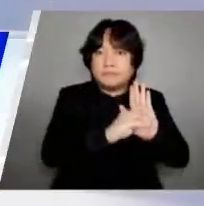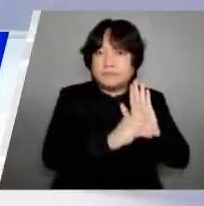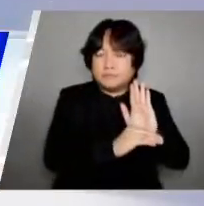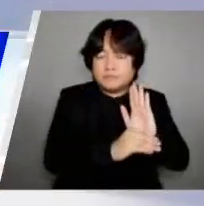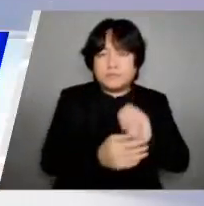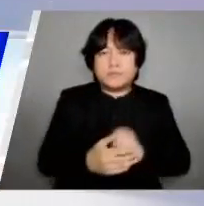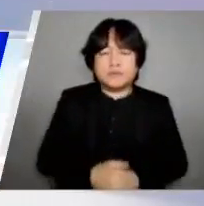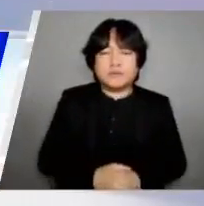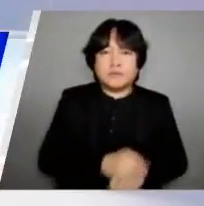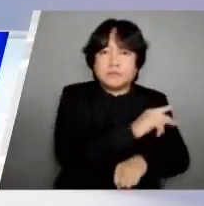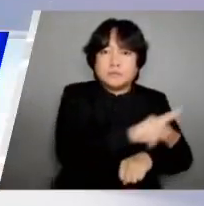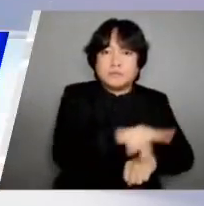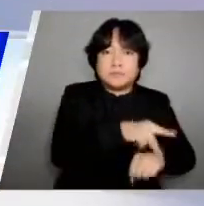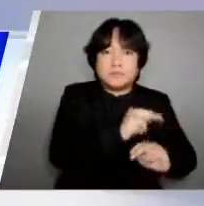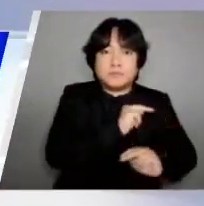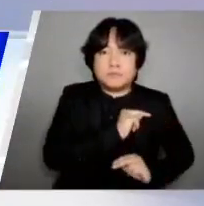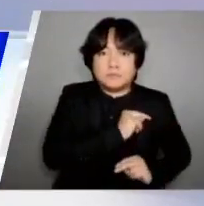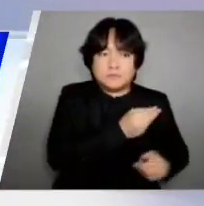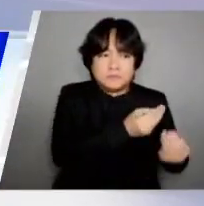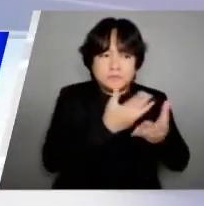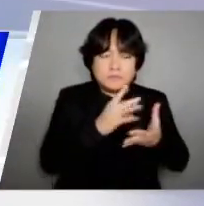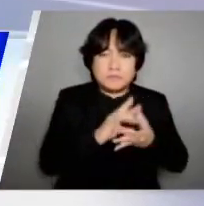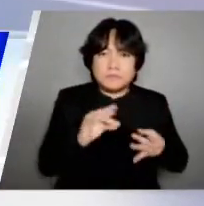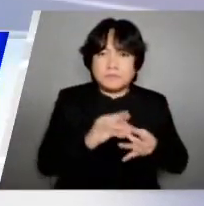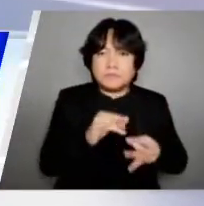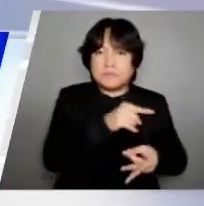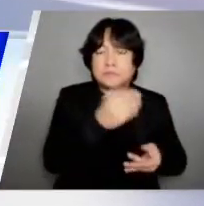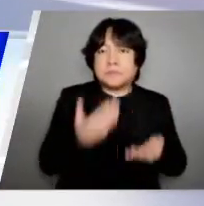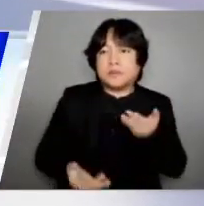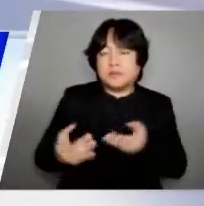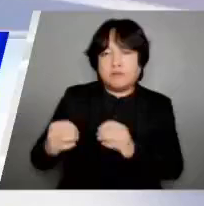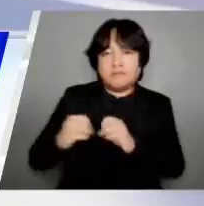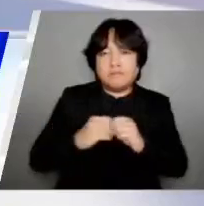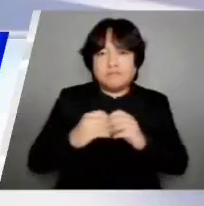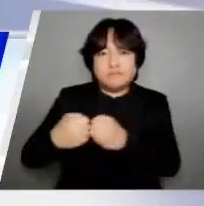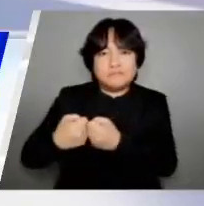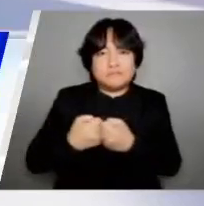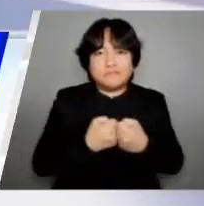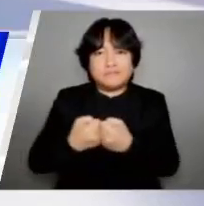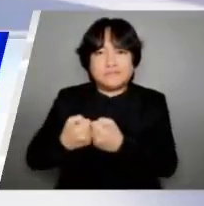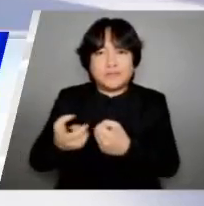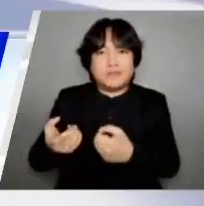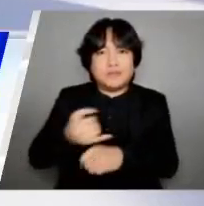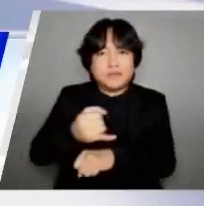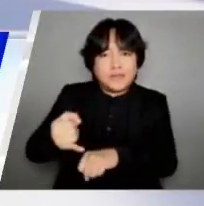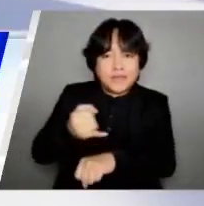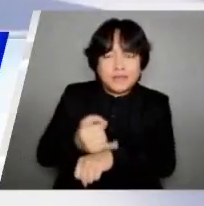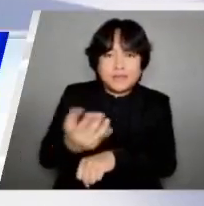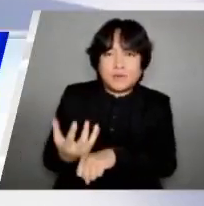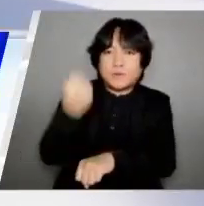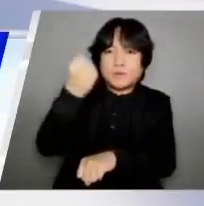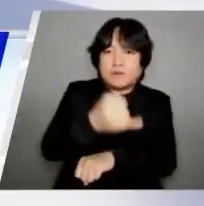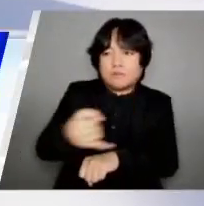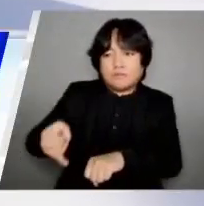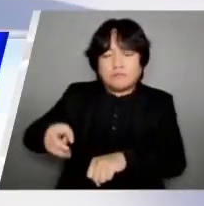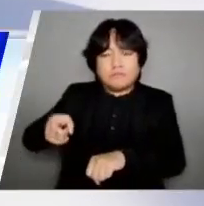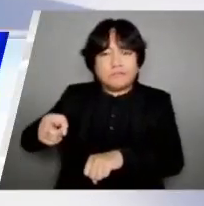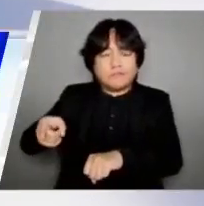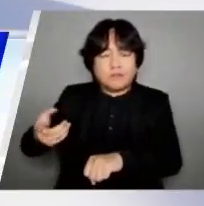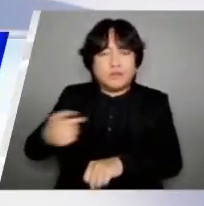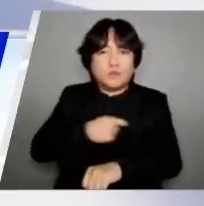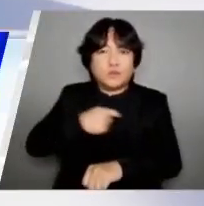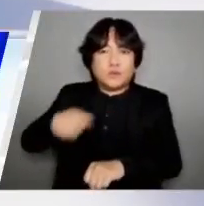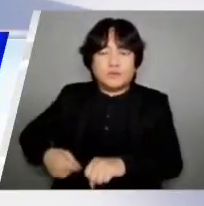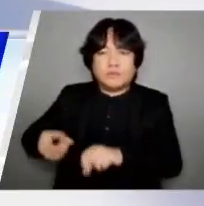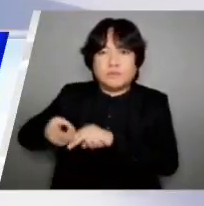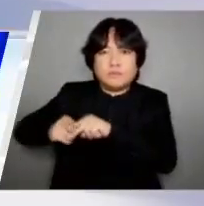ang tensyon sa Eskola Shoal kung saan nakaangkla ang BRP Teresa Magbanwa ang sanhi ng pagdami ng Chinese ships. Pero sa kabila ng